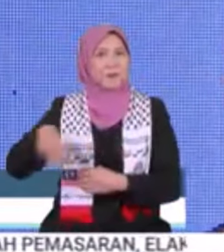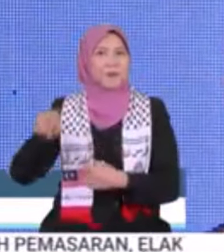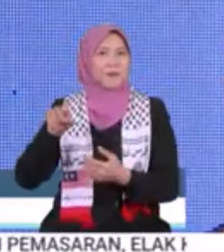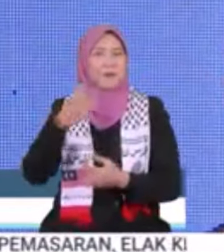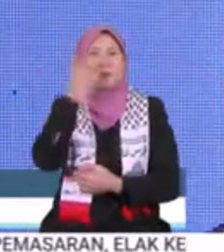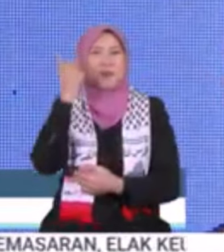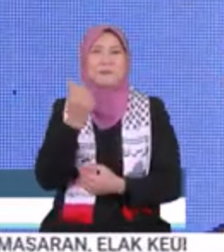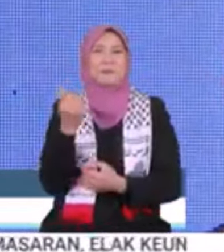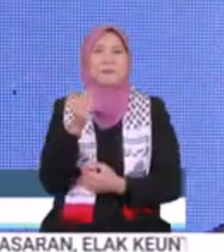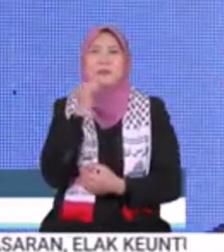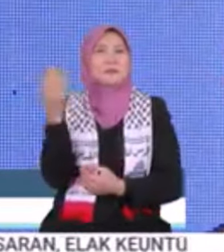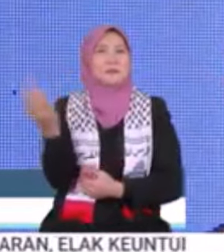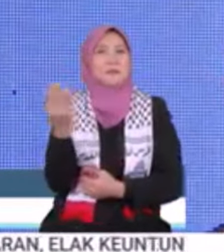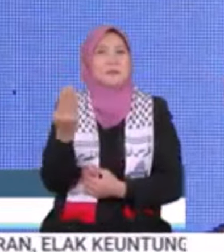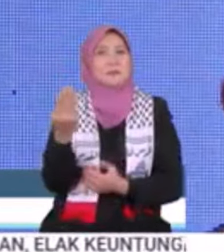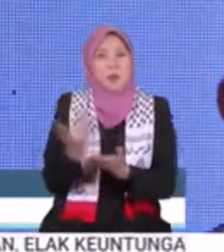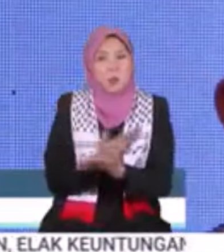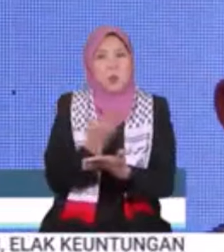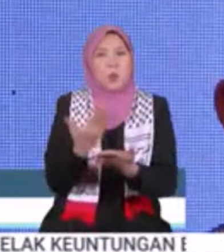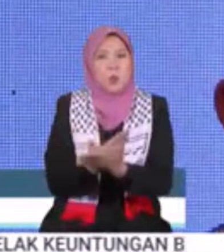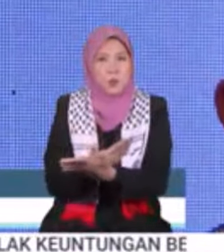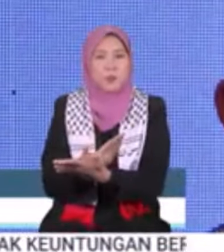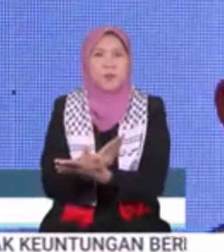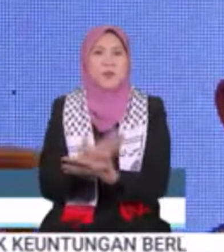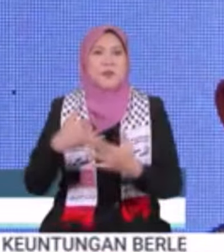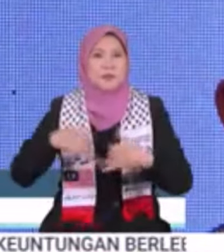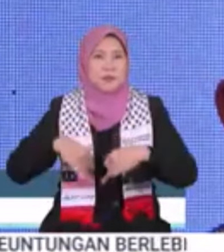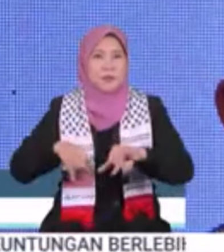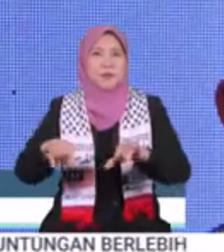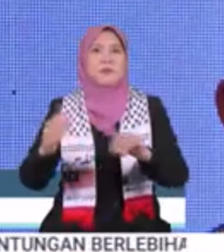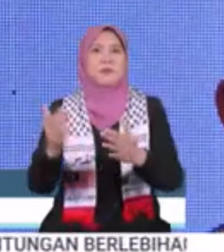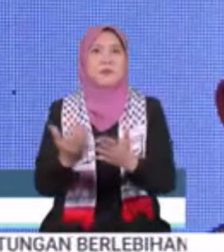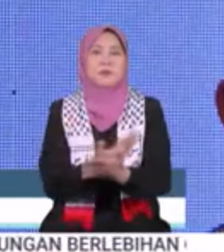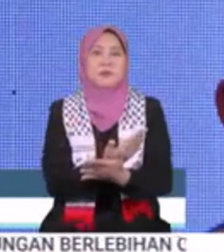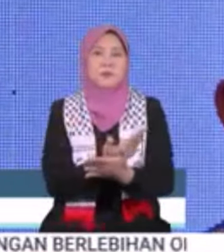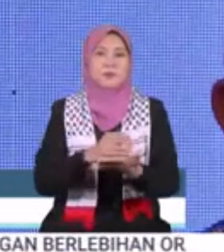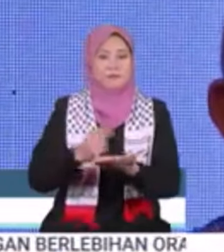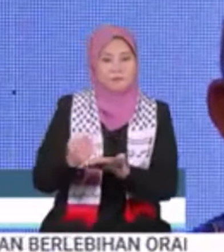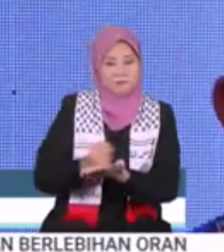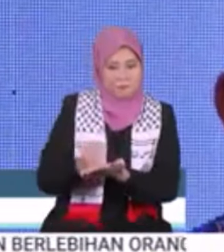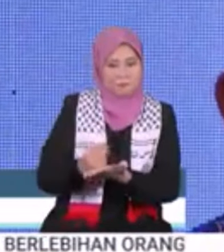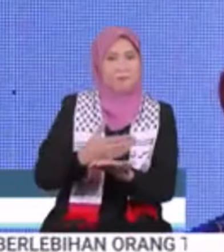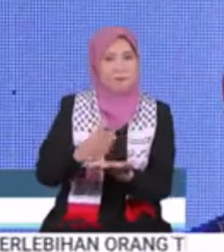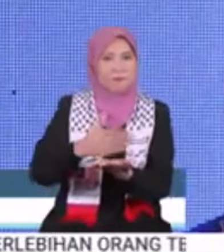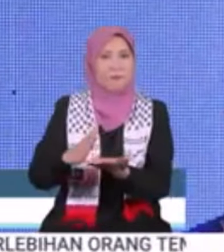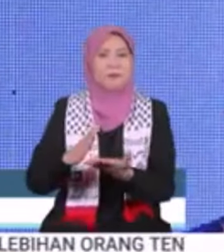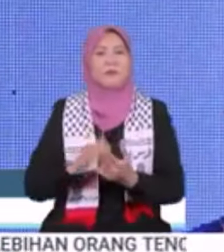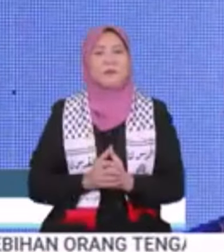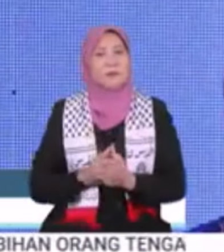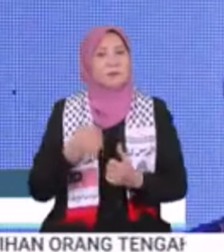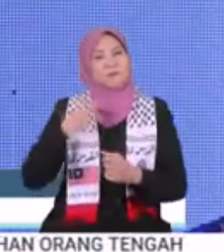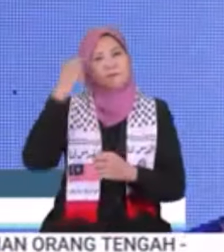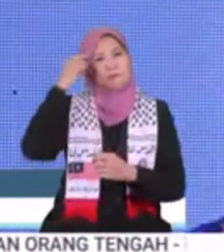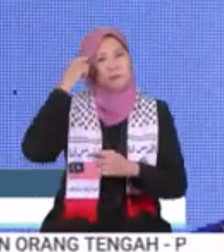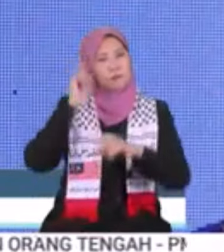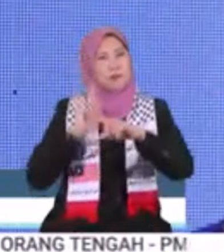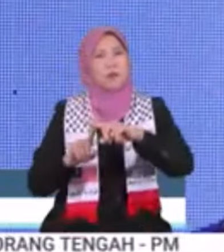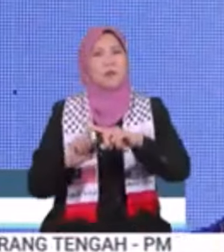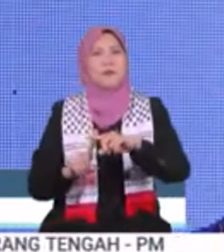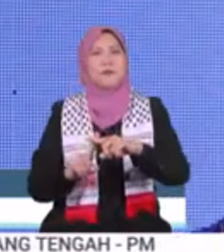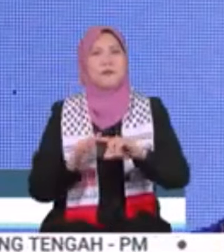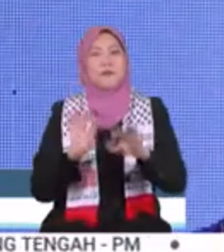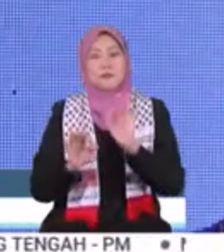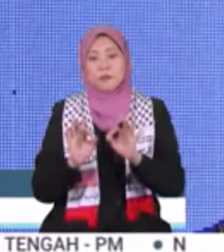benda tidak biasa orang masih lagi belum dapat memecahkan lagi stigma itu but saya agak optimistik